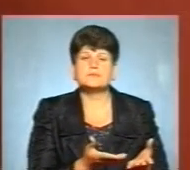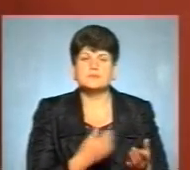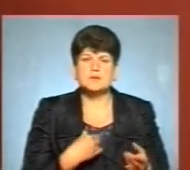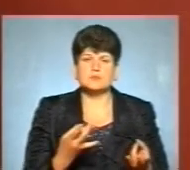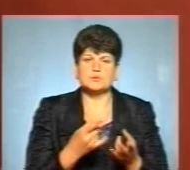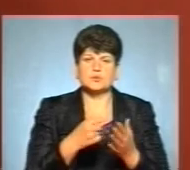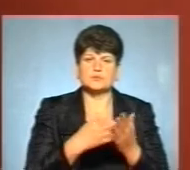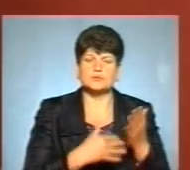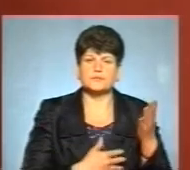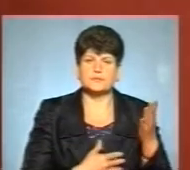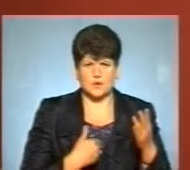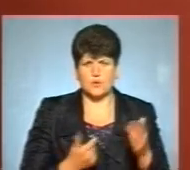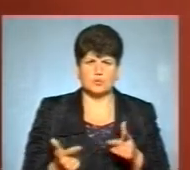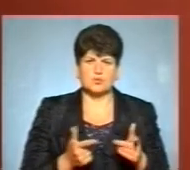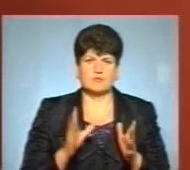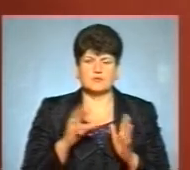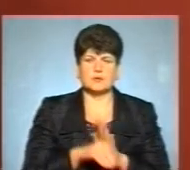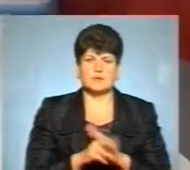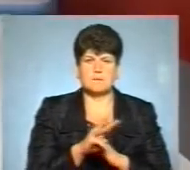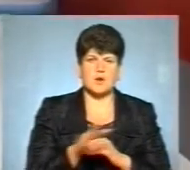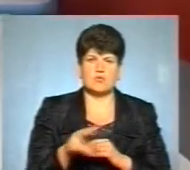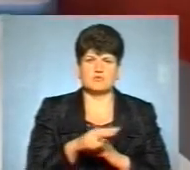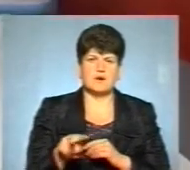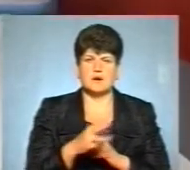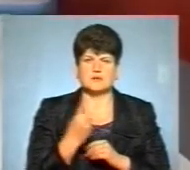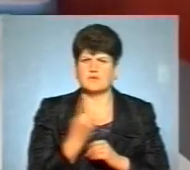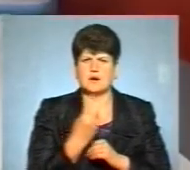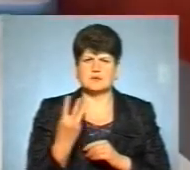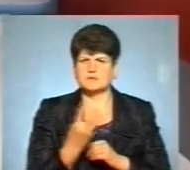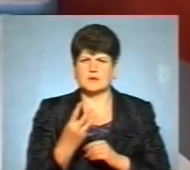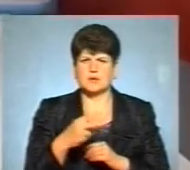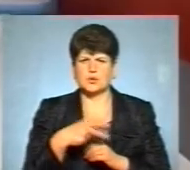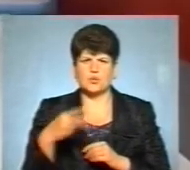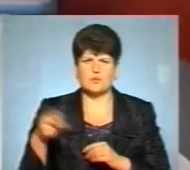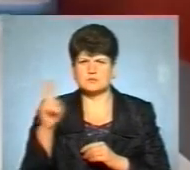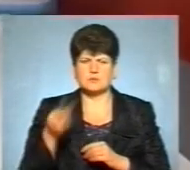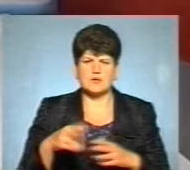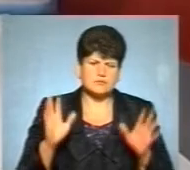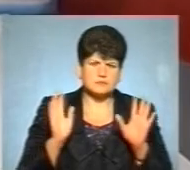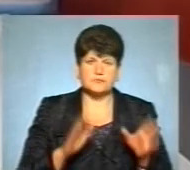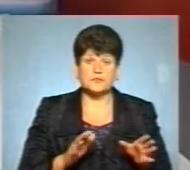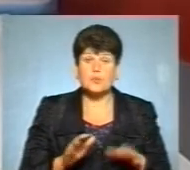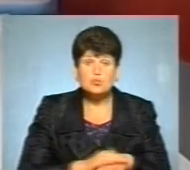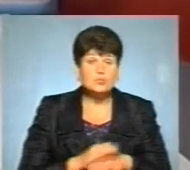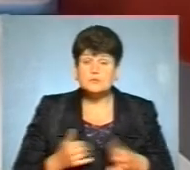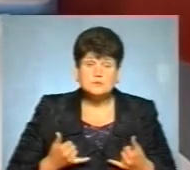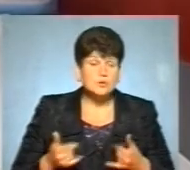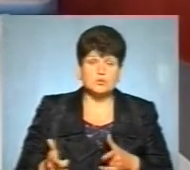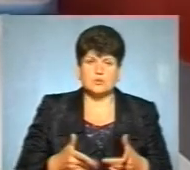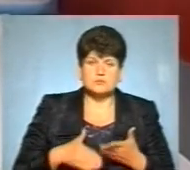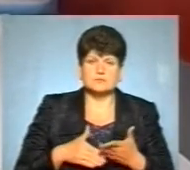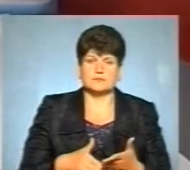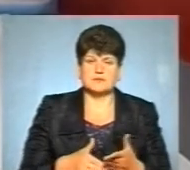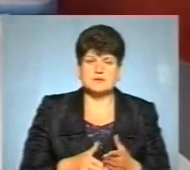потрібно то-то, я готовий вкласти там, наприклад, мільйон, два, три мільйони доларів, євро. Будь ласка, ми готові тобі повністю